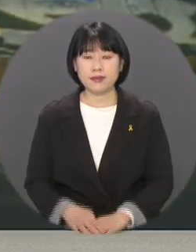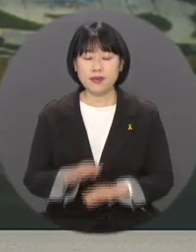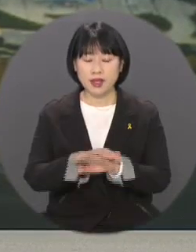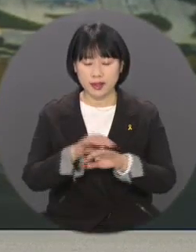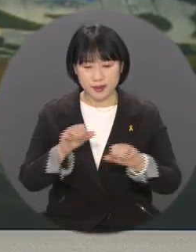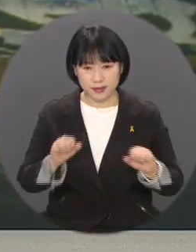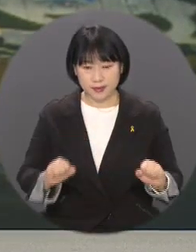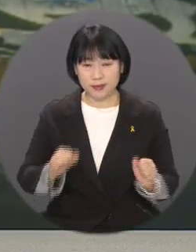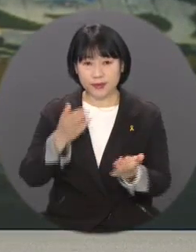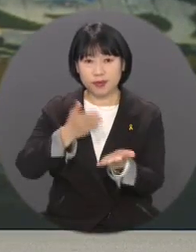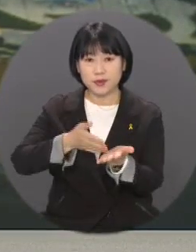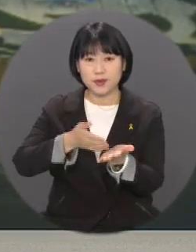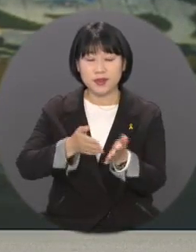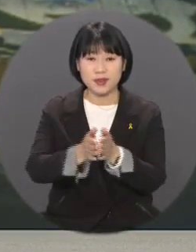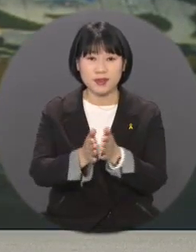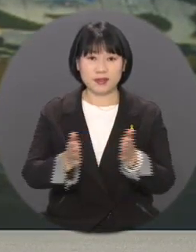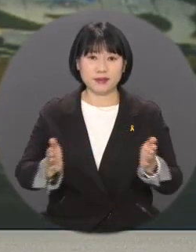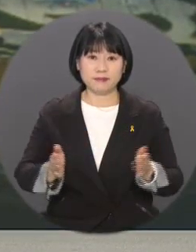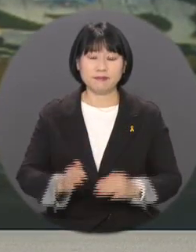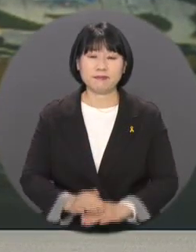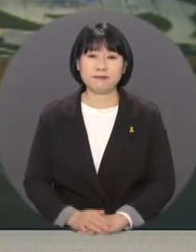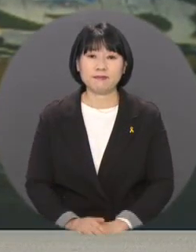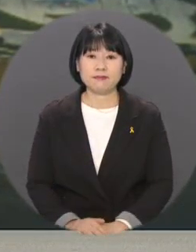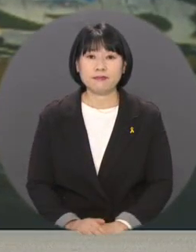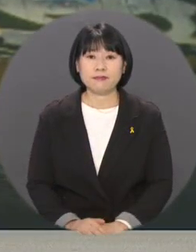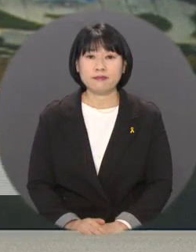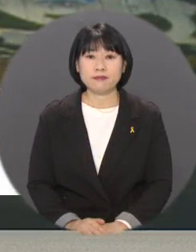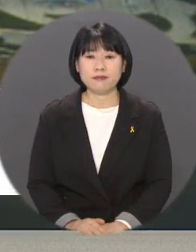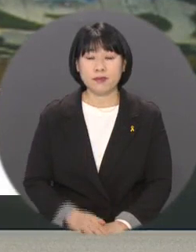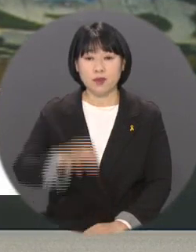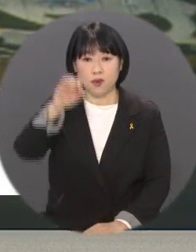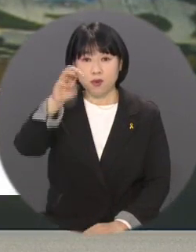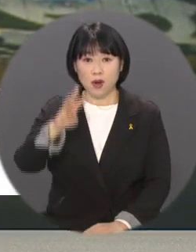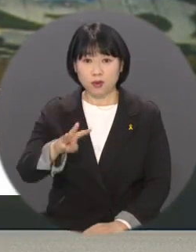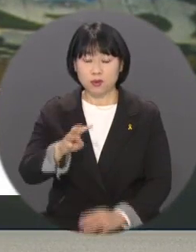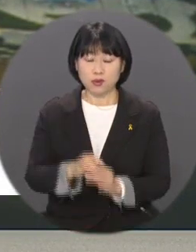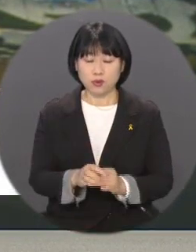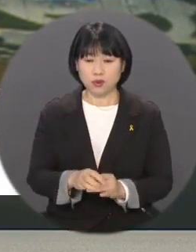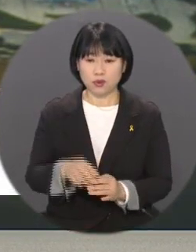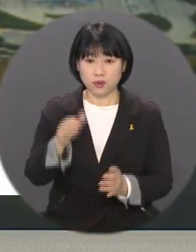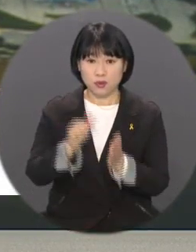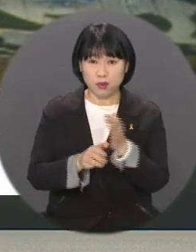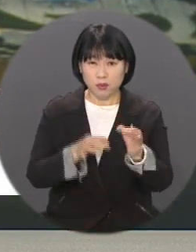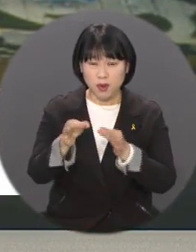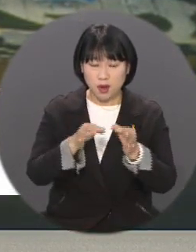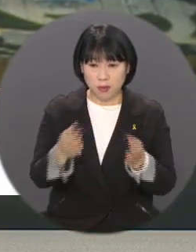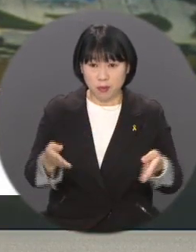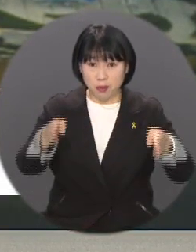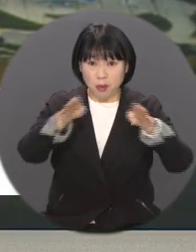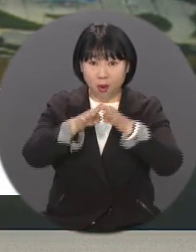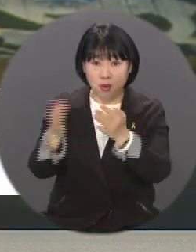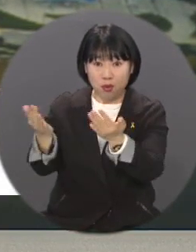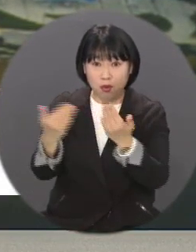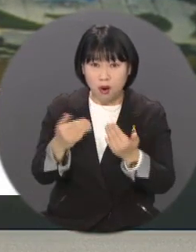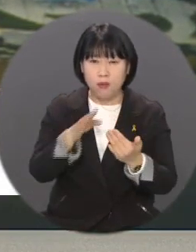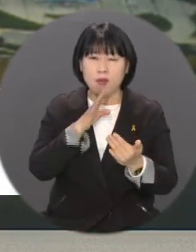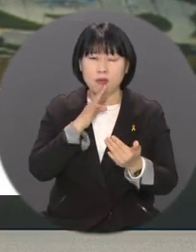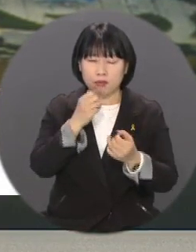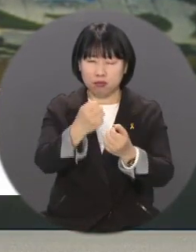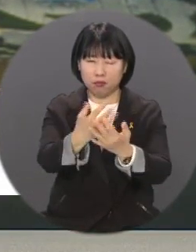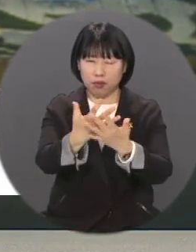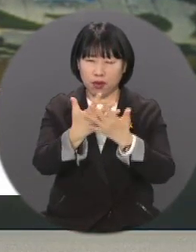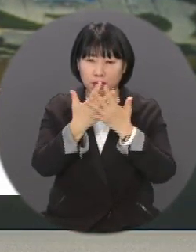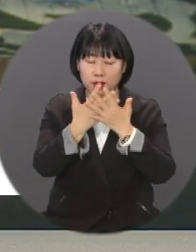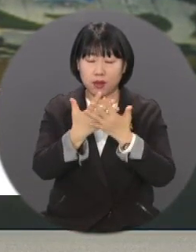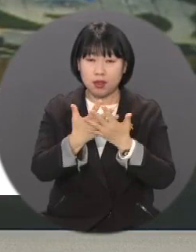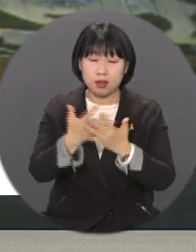여러분 안녕하십니까? 광주 MBC 뉴스데스크입니다. 광주 복합 쇼핑몰 유치가 점점 현실화되고 있습니다.